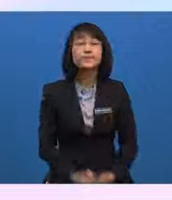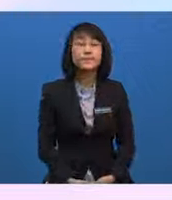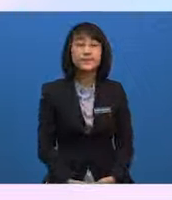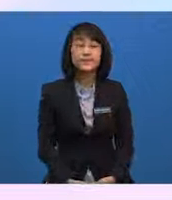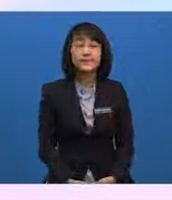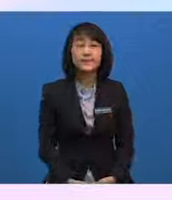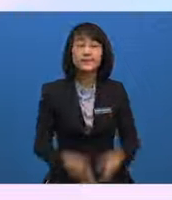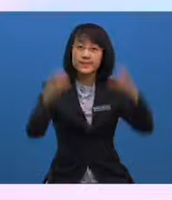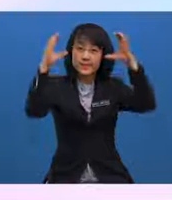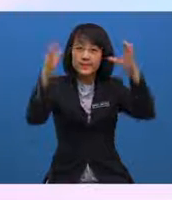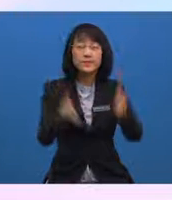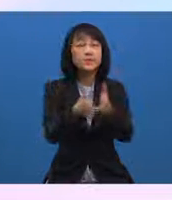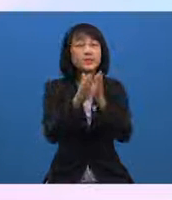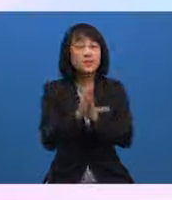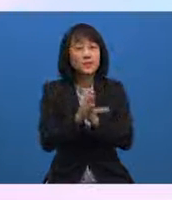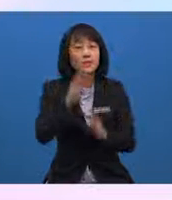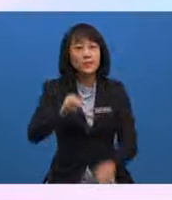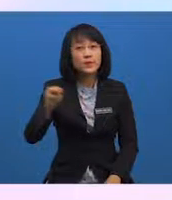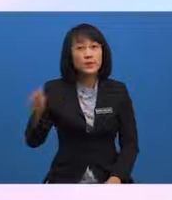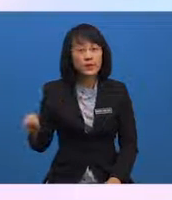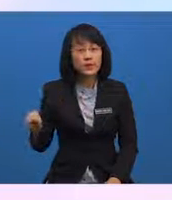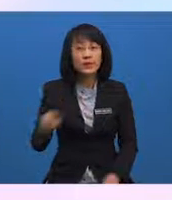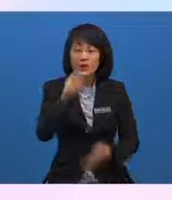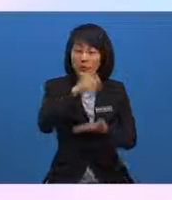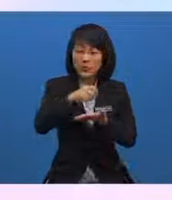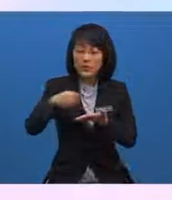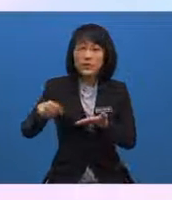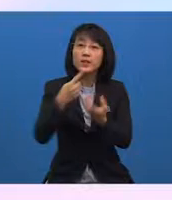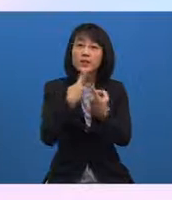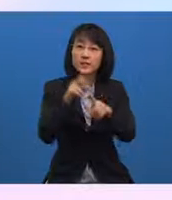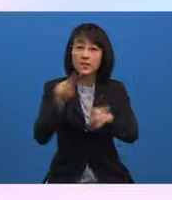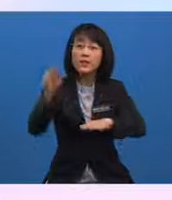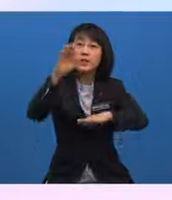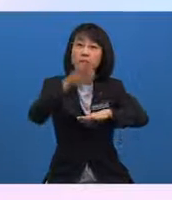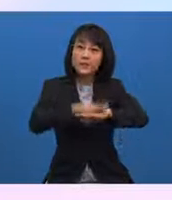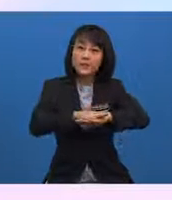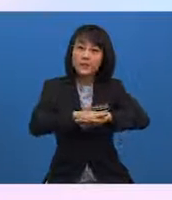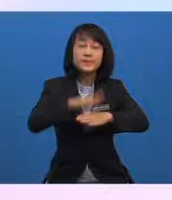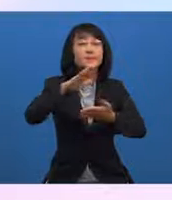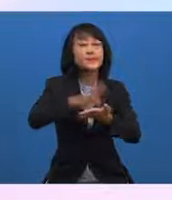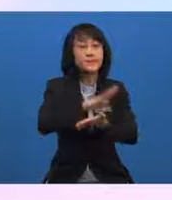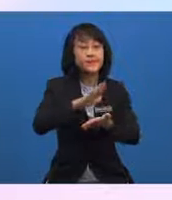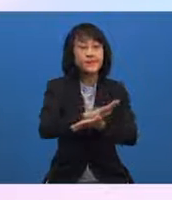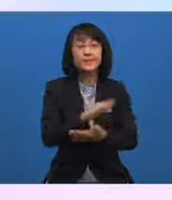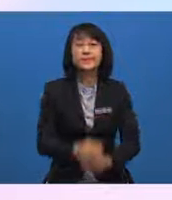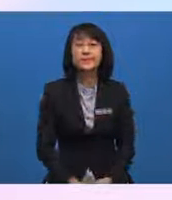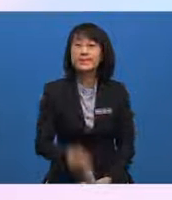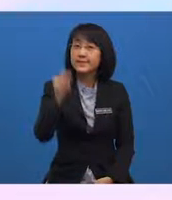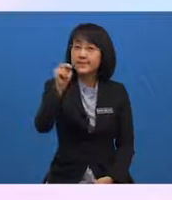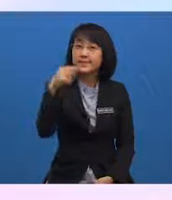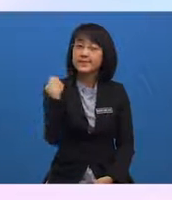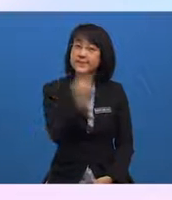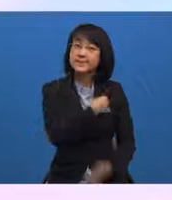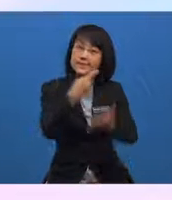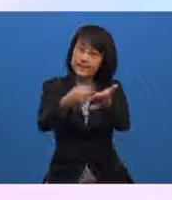ini, cikgu minta murid-murid tuliskan sahaja jawapan di atas kertas. Nanti kita akan